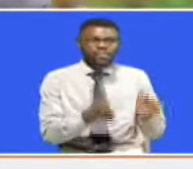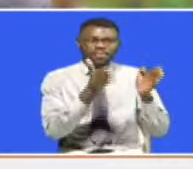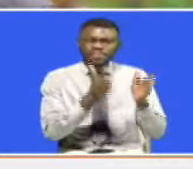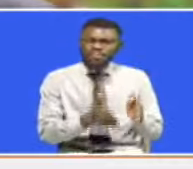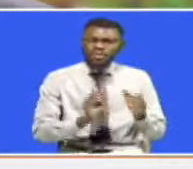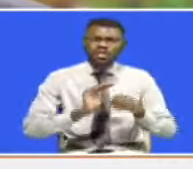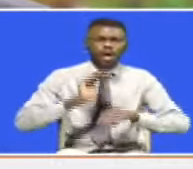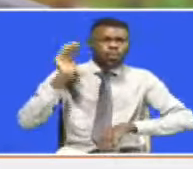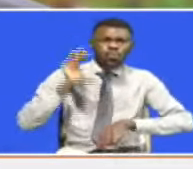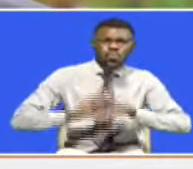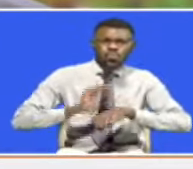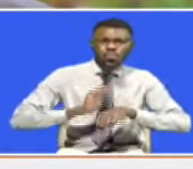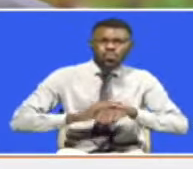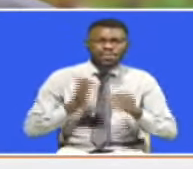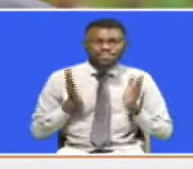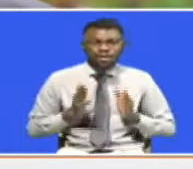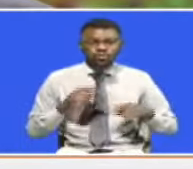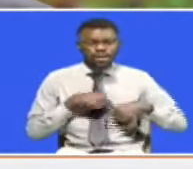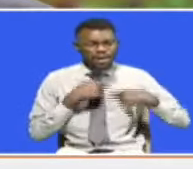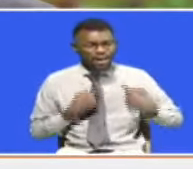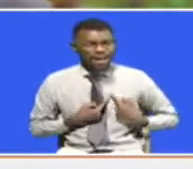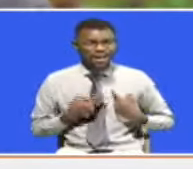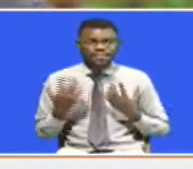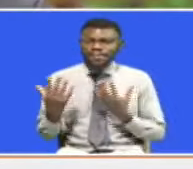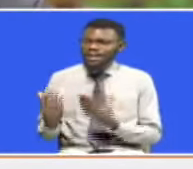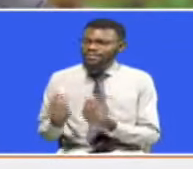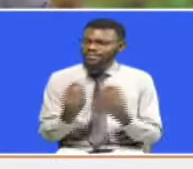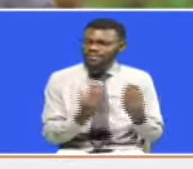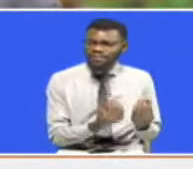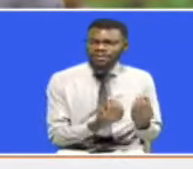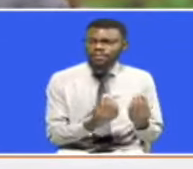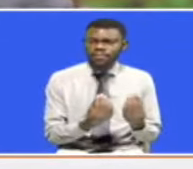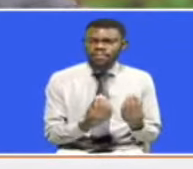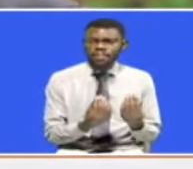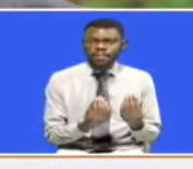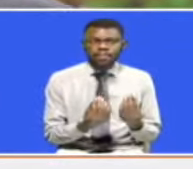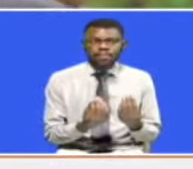very good person. We don't know whether